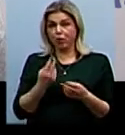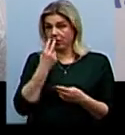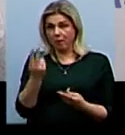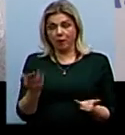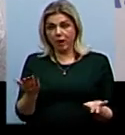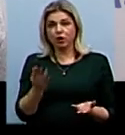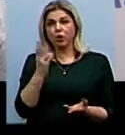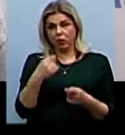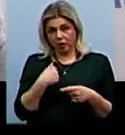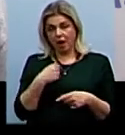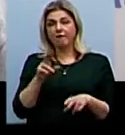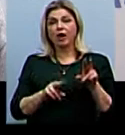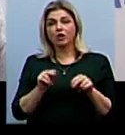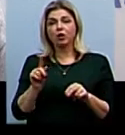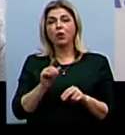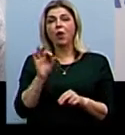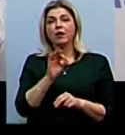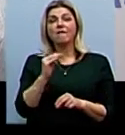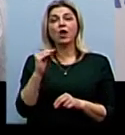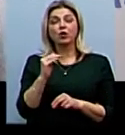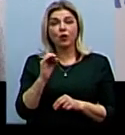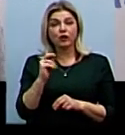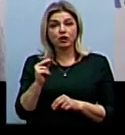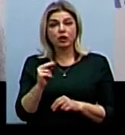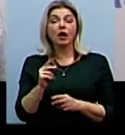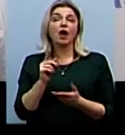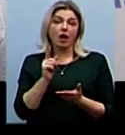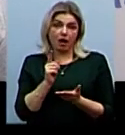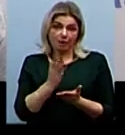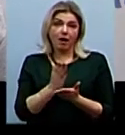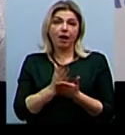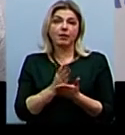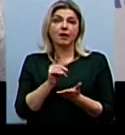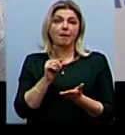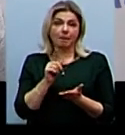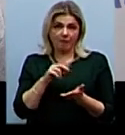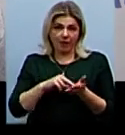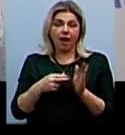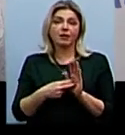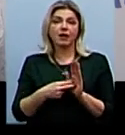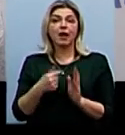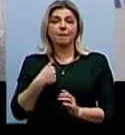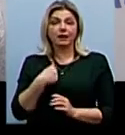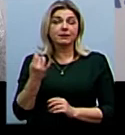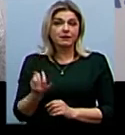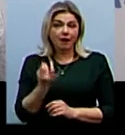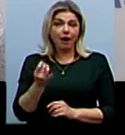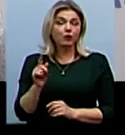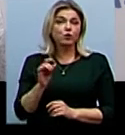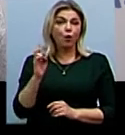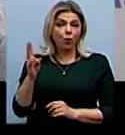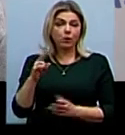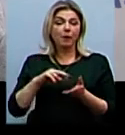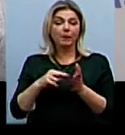таки я вважаю, що Олександр Федорович має деякі плани. І мені цікаво, що він